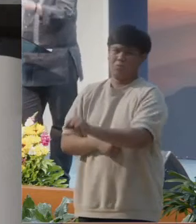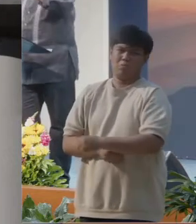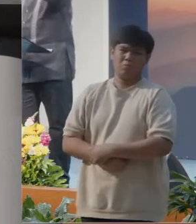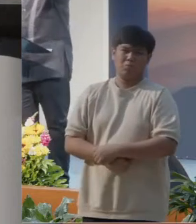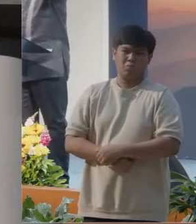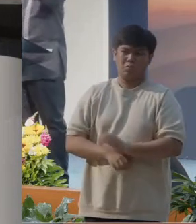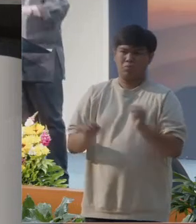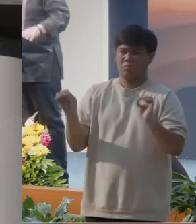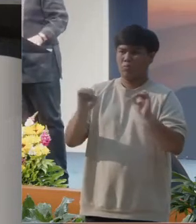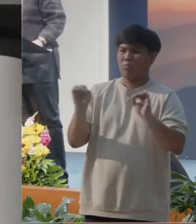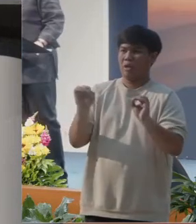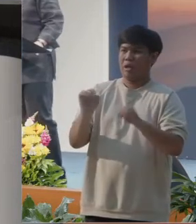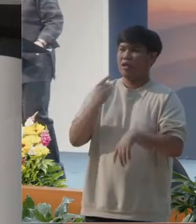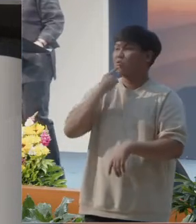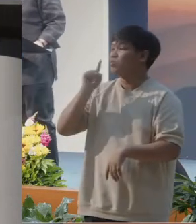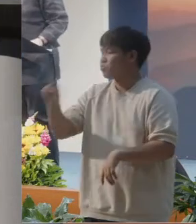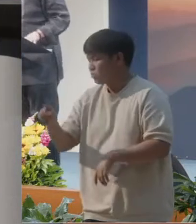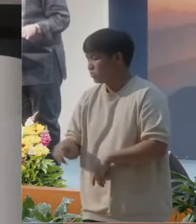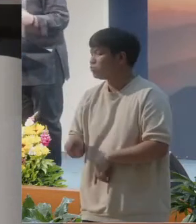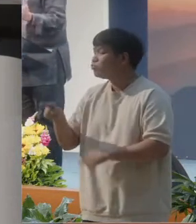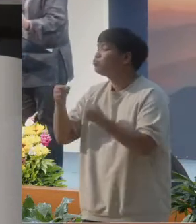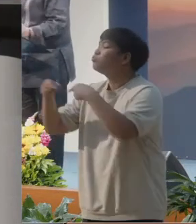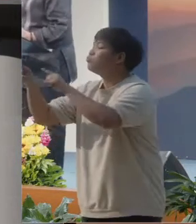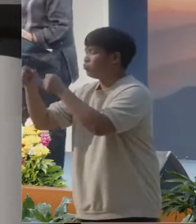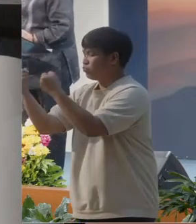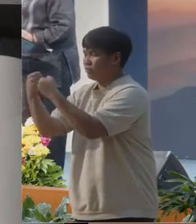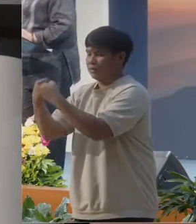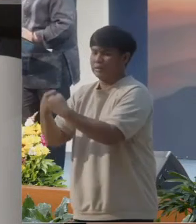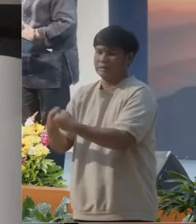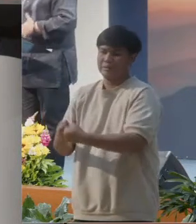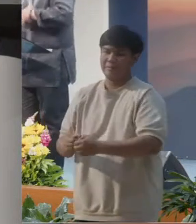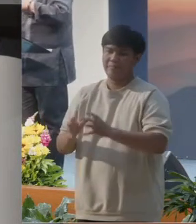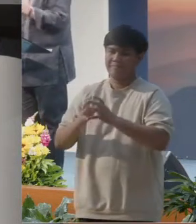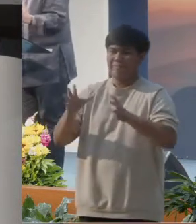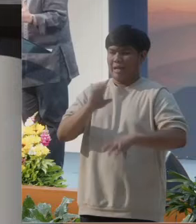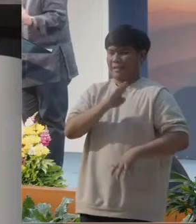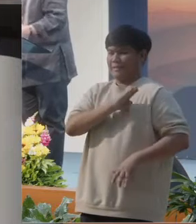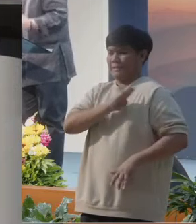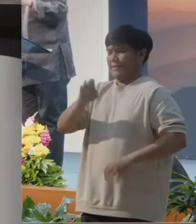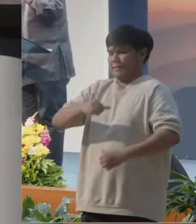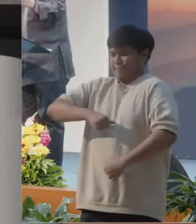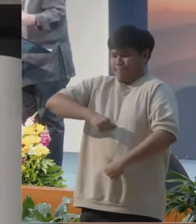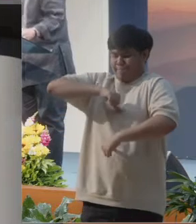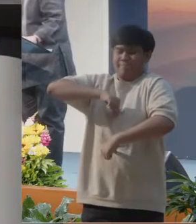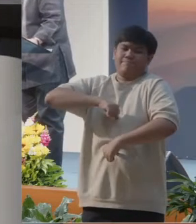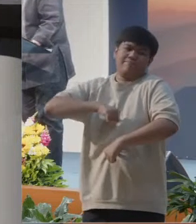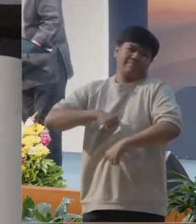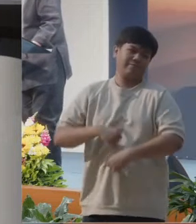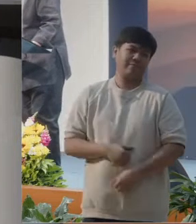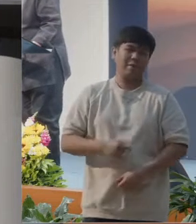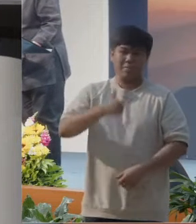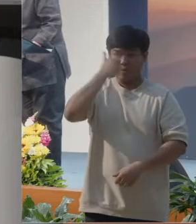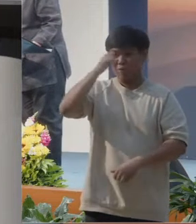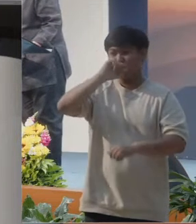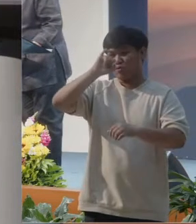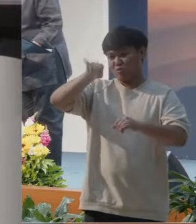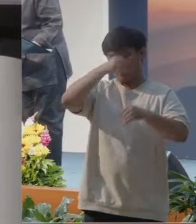pumunta. Nag-utos lang siya. Naging kampante siya, nagmamalaki dahil sa kanilang